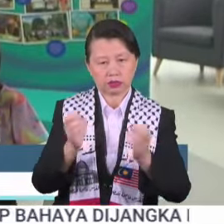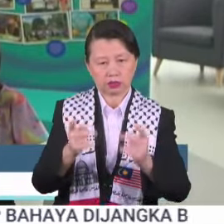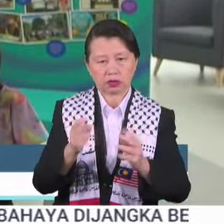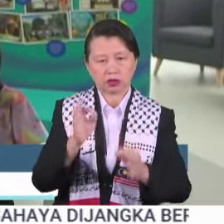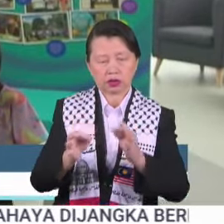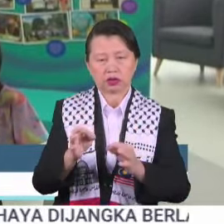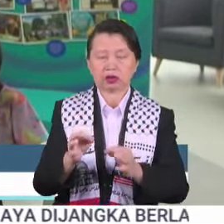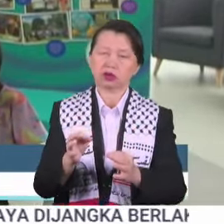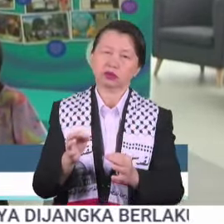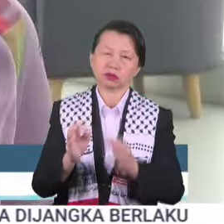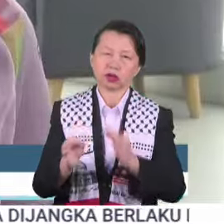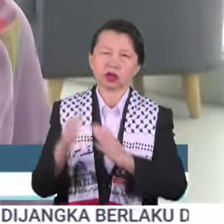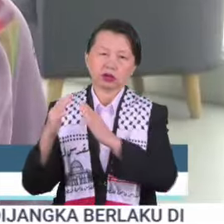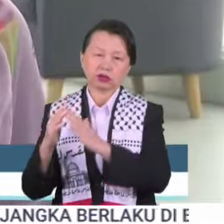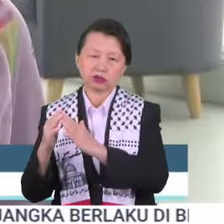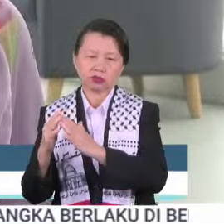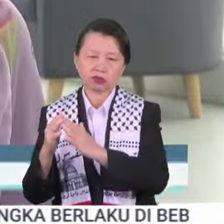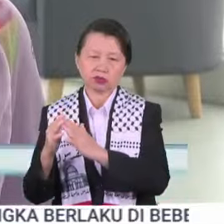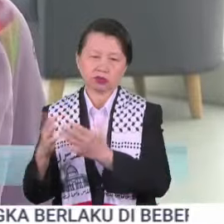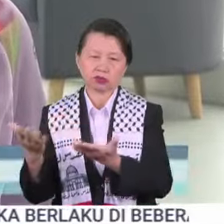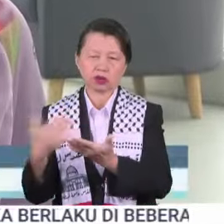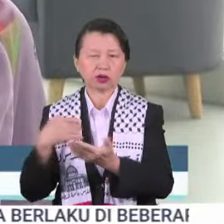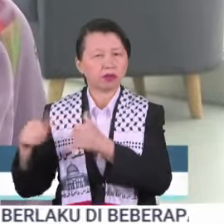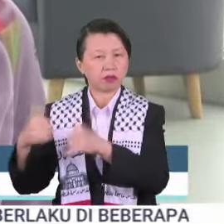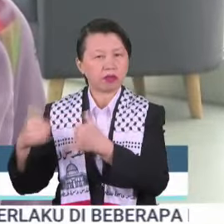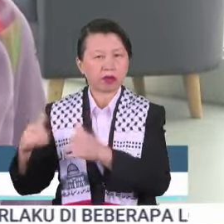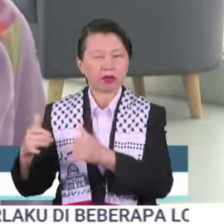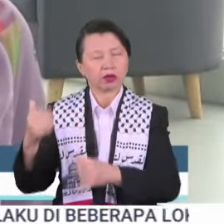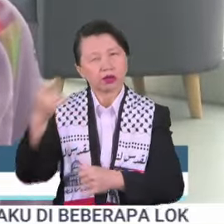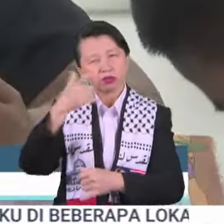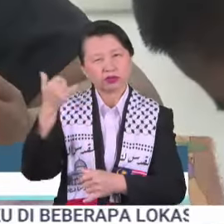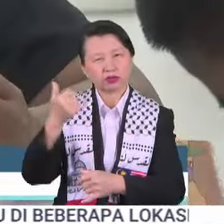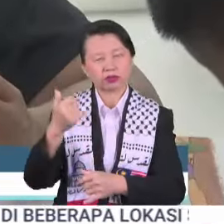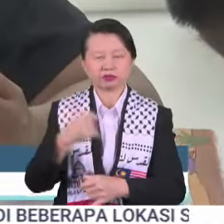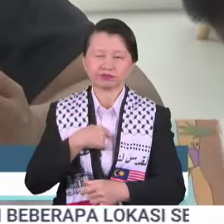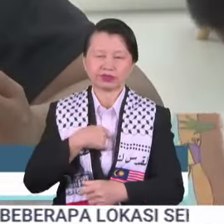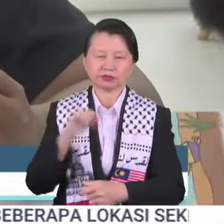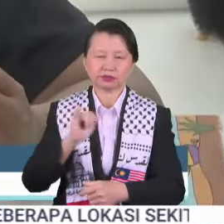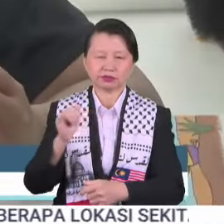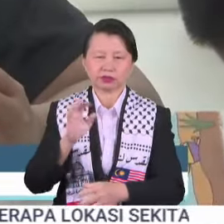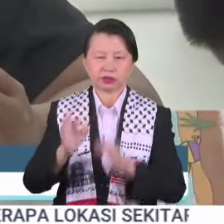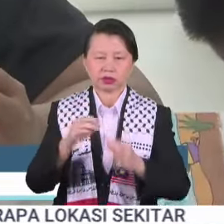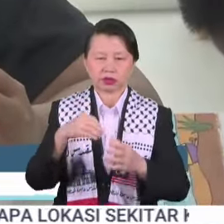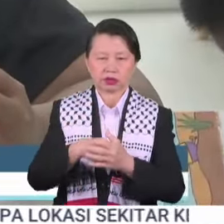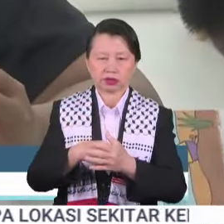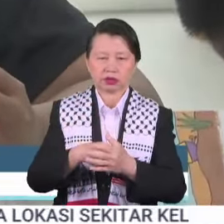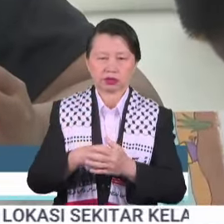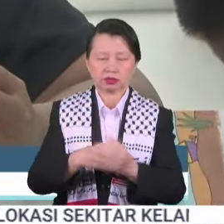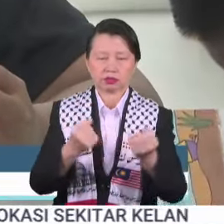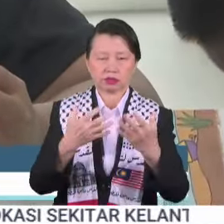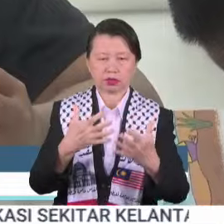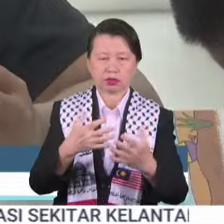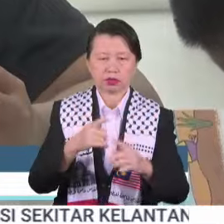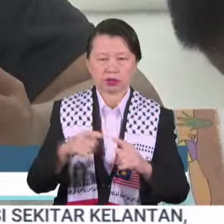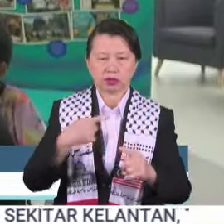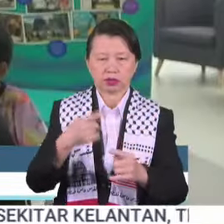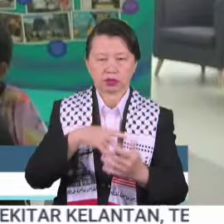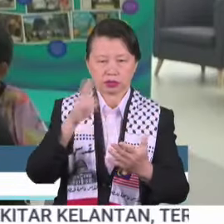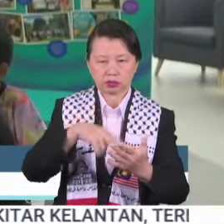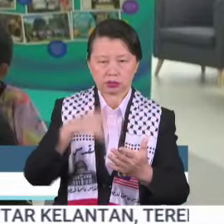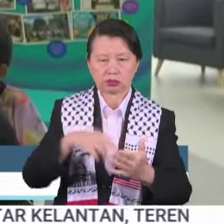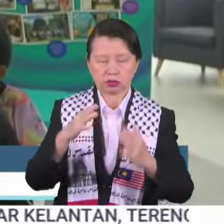macamcam kat rumah kita sebab nak kata kat dalam paka ni senyap tapi kalau kita